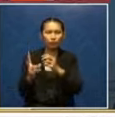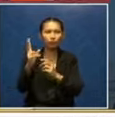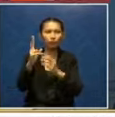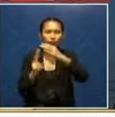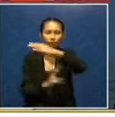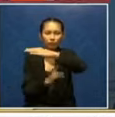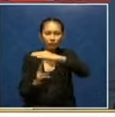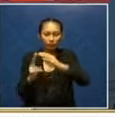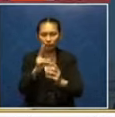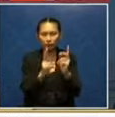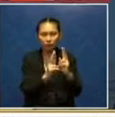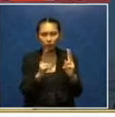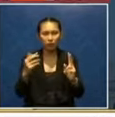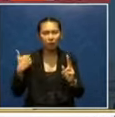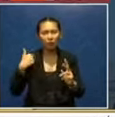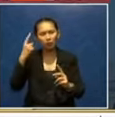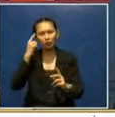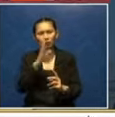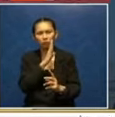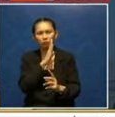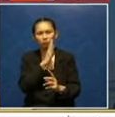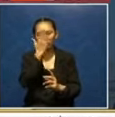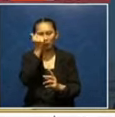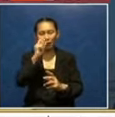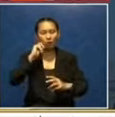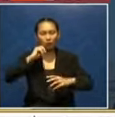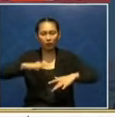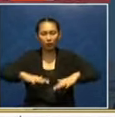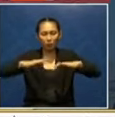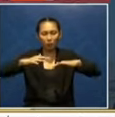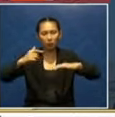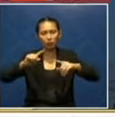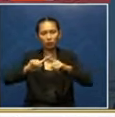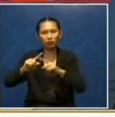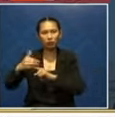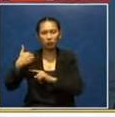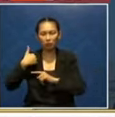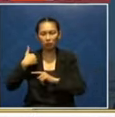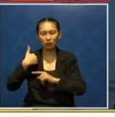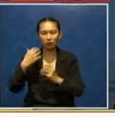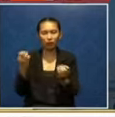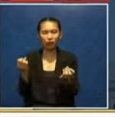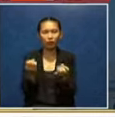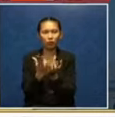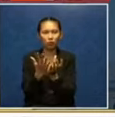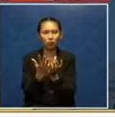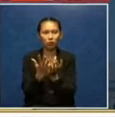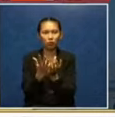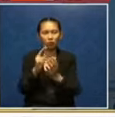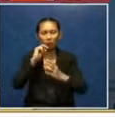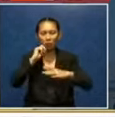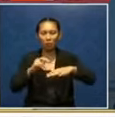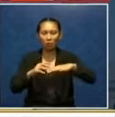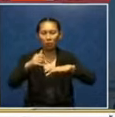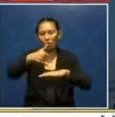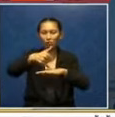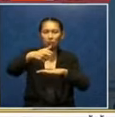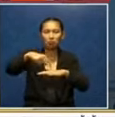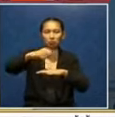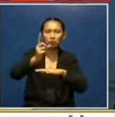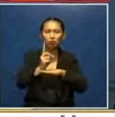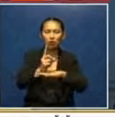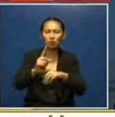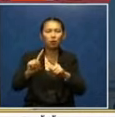จากปัญหาการขัดซ้อที่ดินชายฝั่งจากเดิมเสาไฟฟ้าที่อยู่บนฝั่งก็กลับกลายอยู่กลางคลองล้มเอียงตามภาพเลย